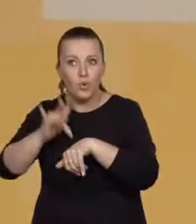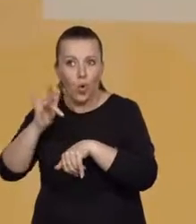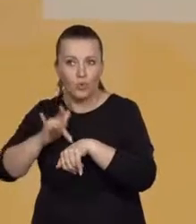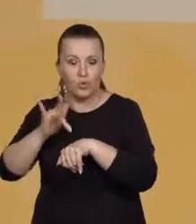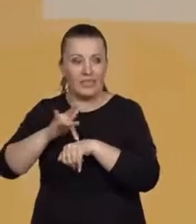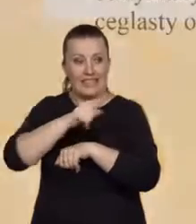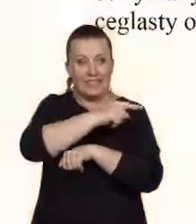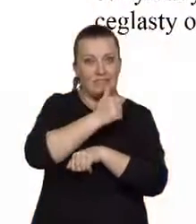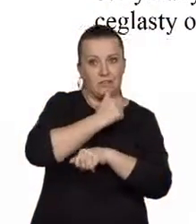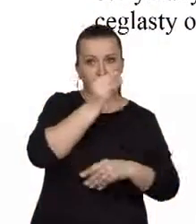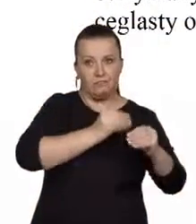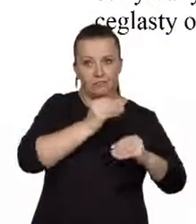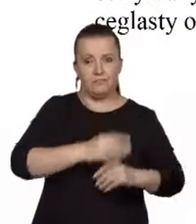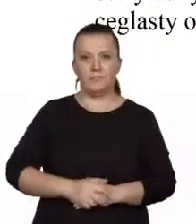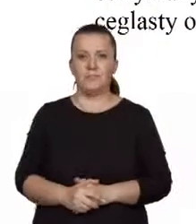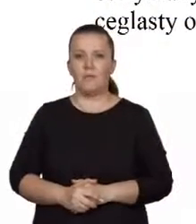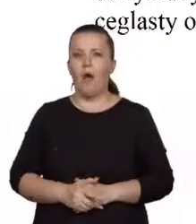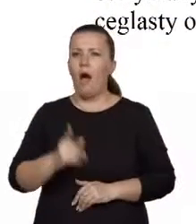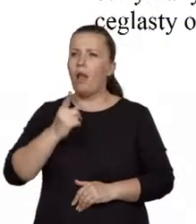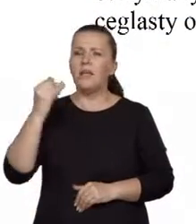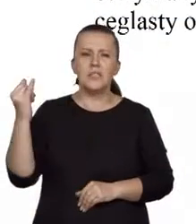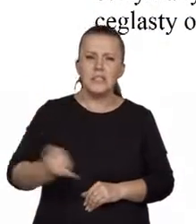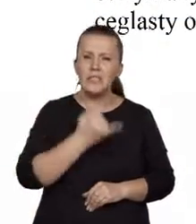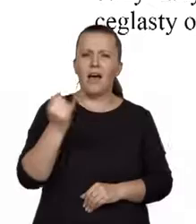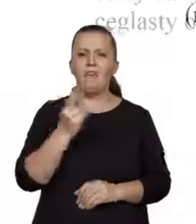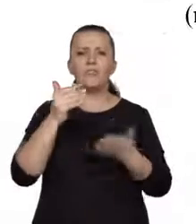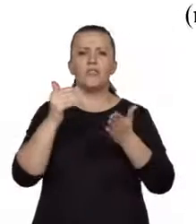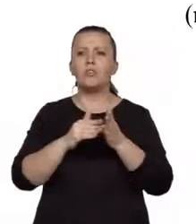z zadań tego typu. W każdym jednak przypadku